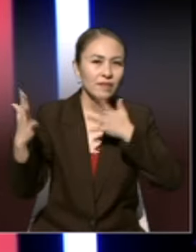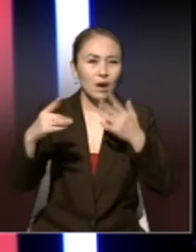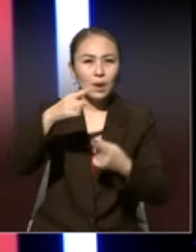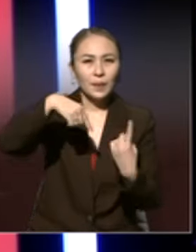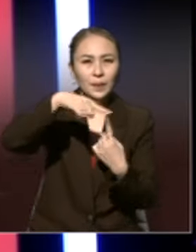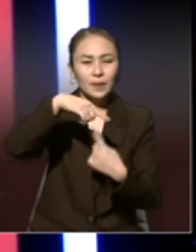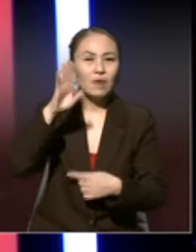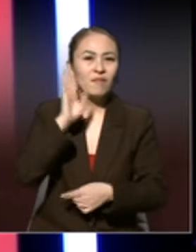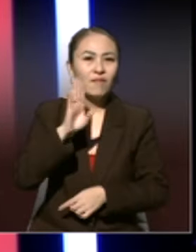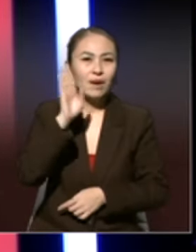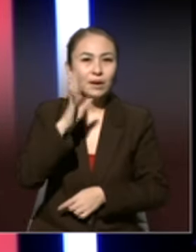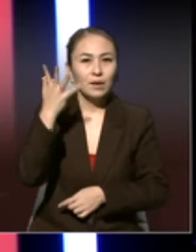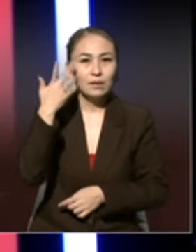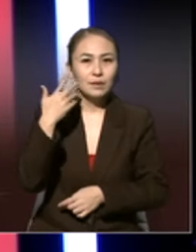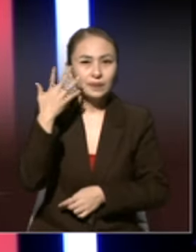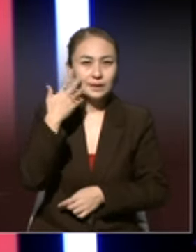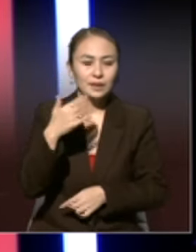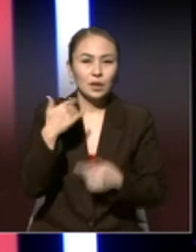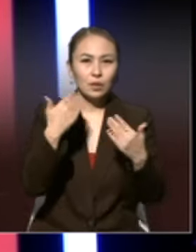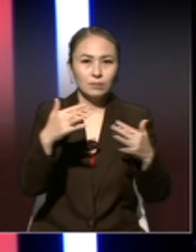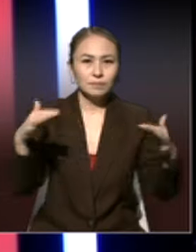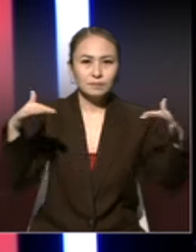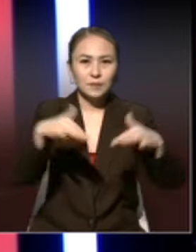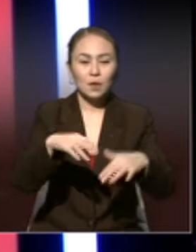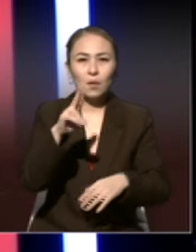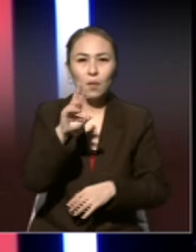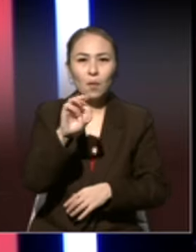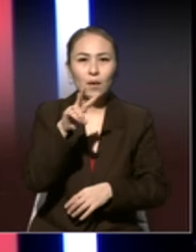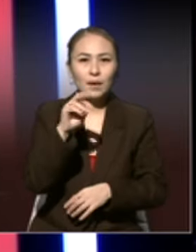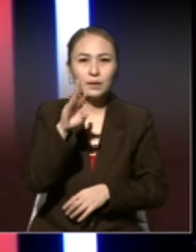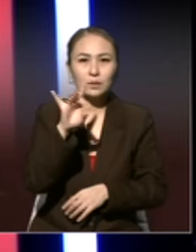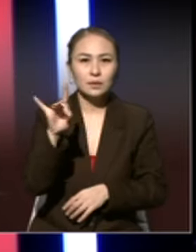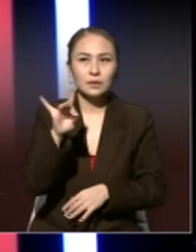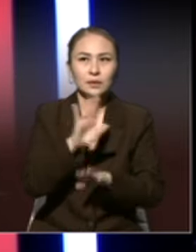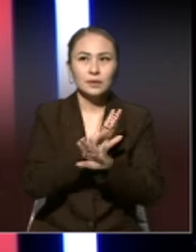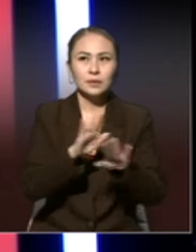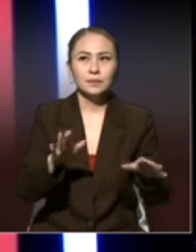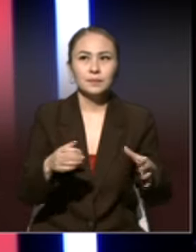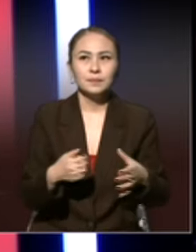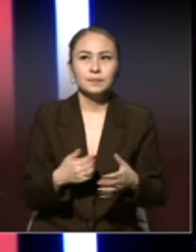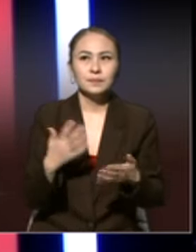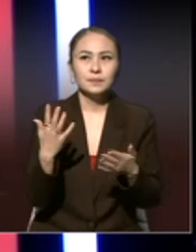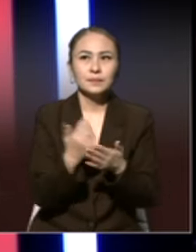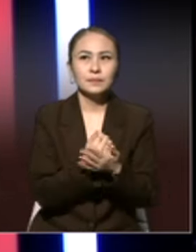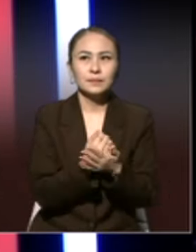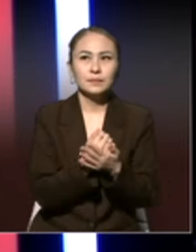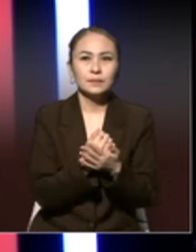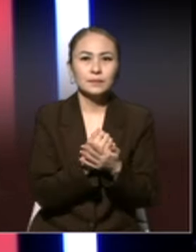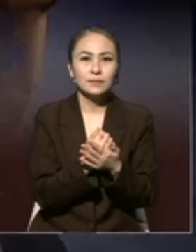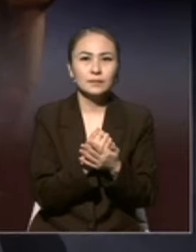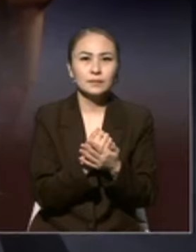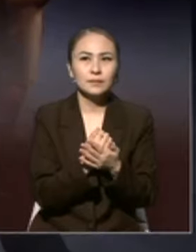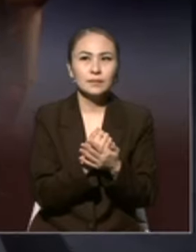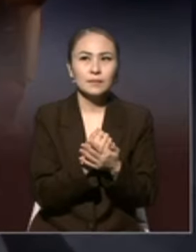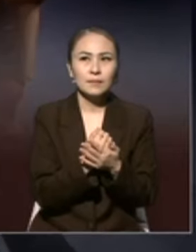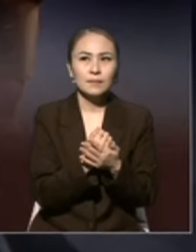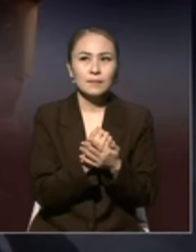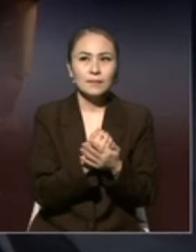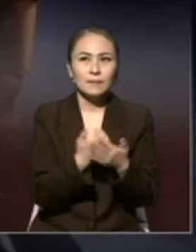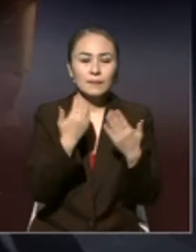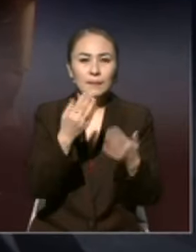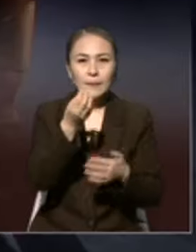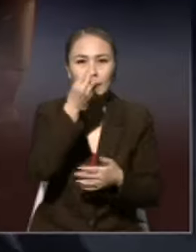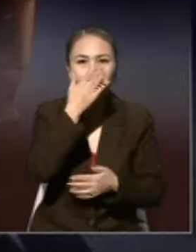кезде осы коллекторға жиналады екен. Жоқ, бұл видео емес, қазір әріптестерім табылса. Мен мына видеоны өзім түсірген болатынмын.